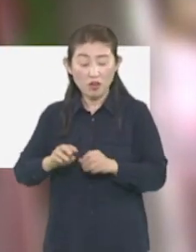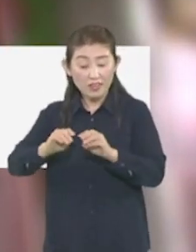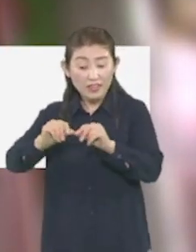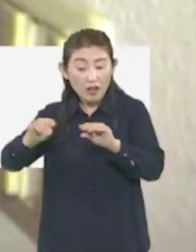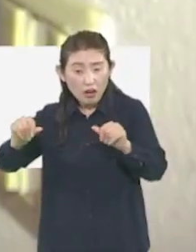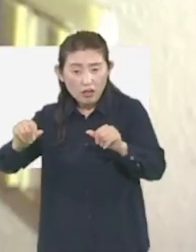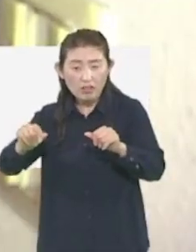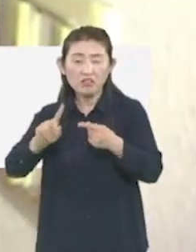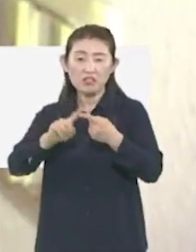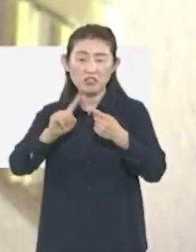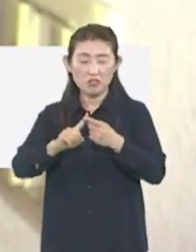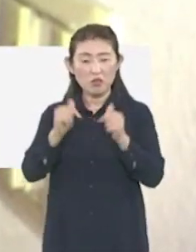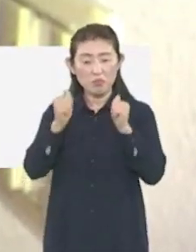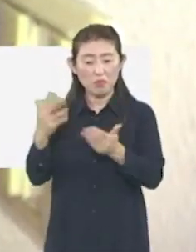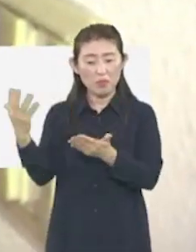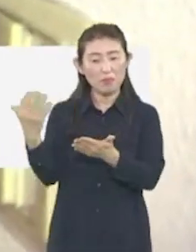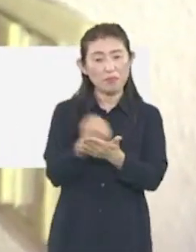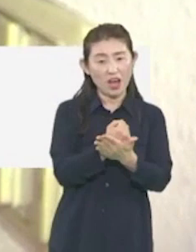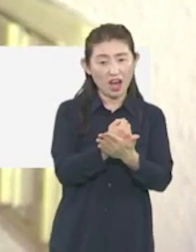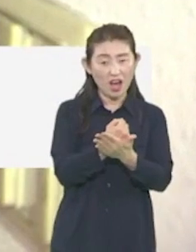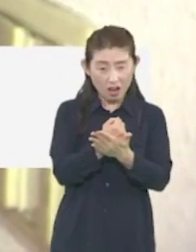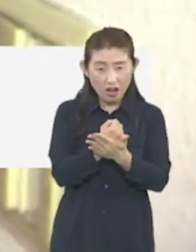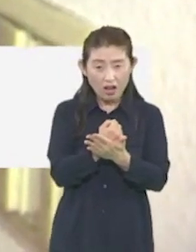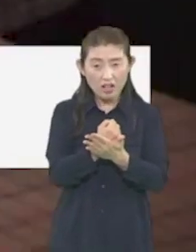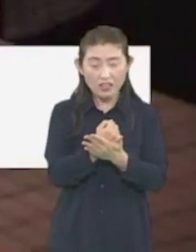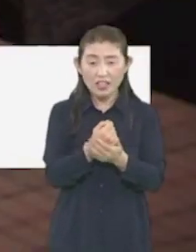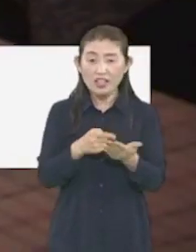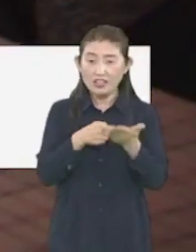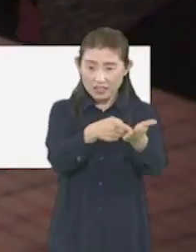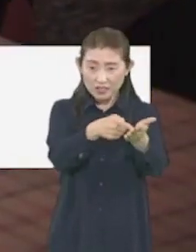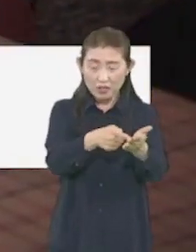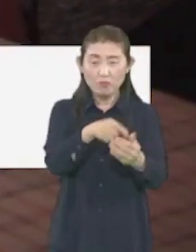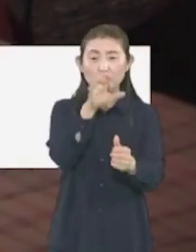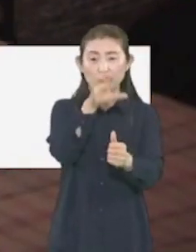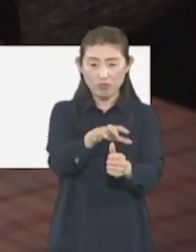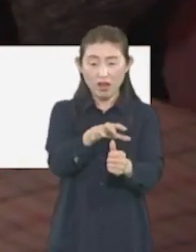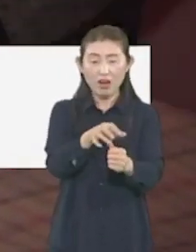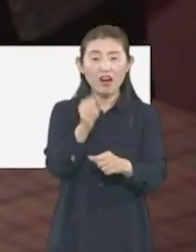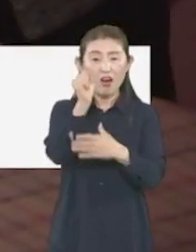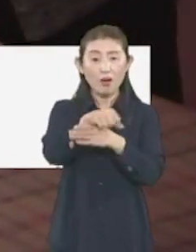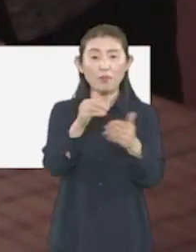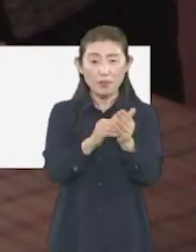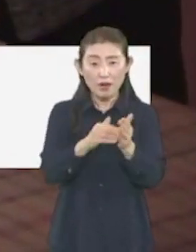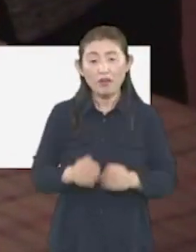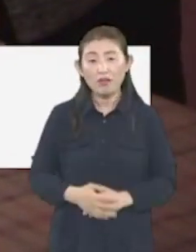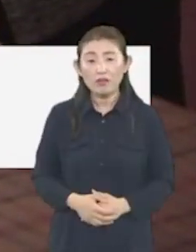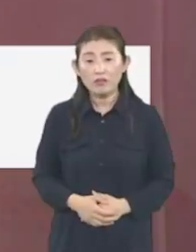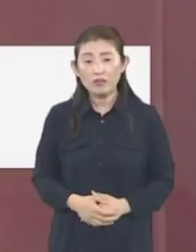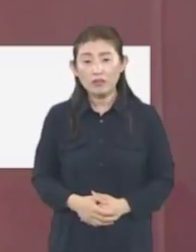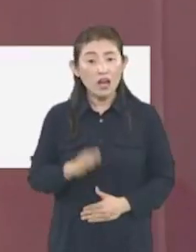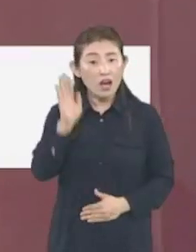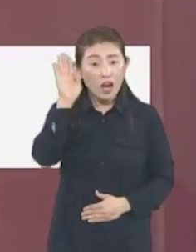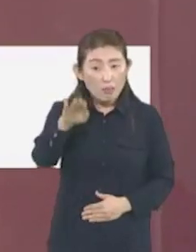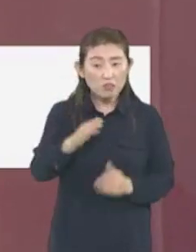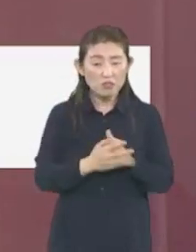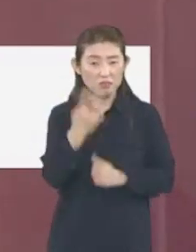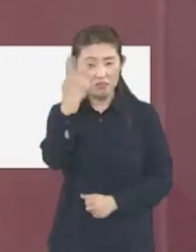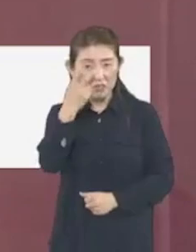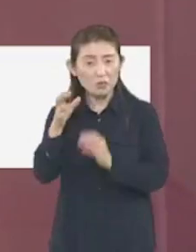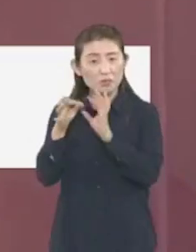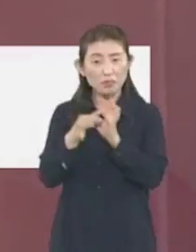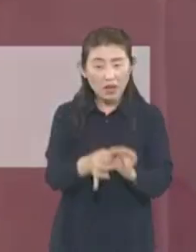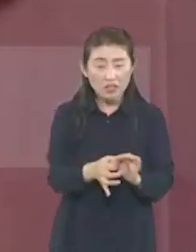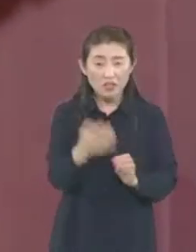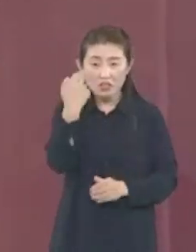넓이의 토지를 법원에 기소 전 몰수 보전 신청하고 인용 결정을 받았습니다 경찰은 앞으로도 단속과 함께